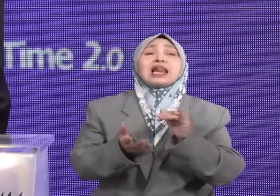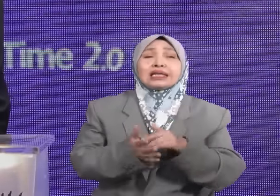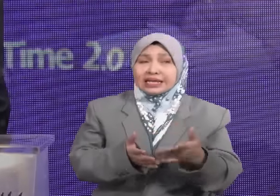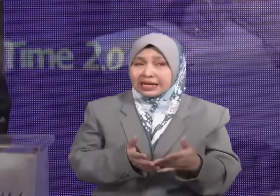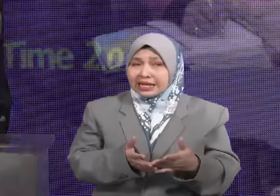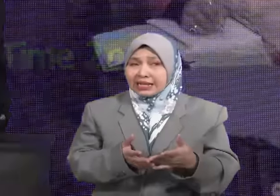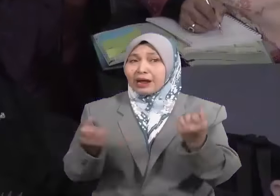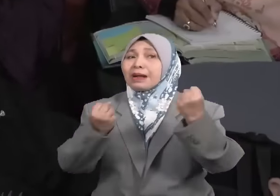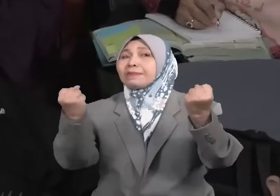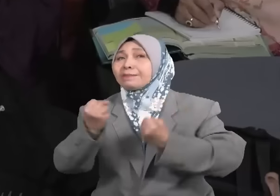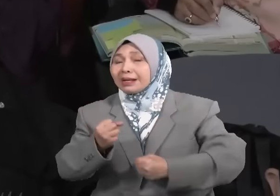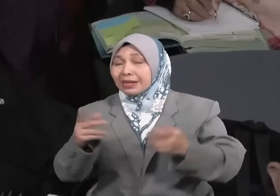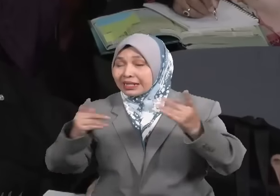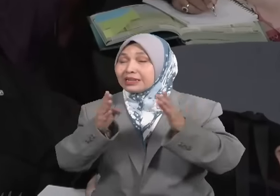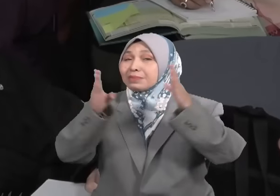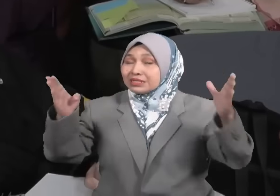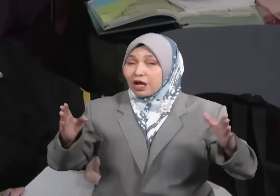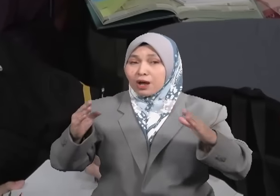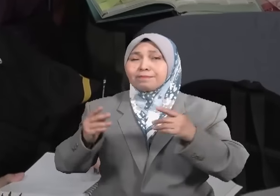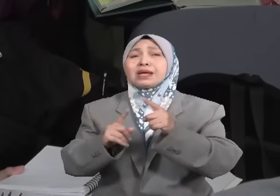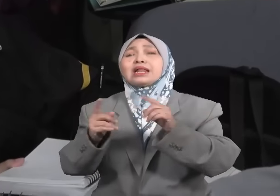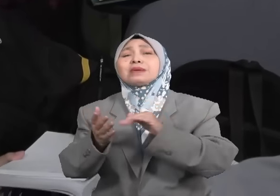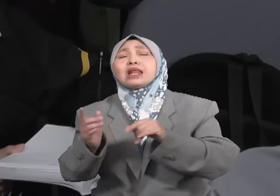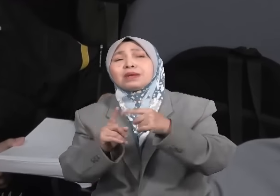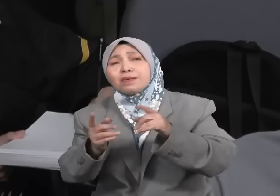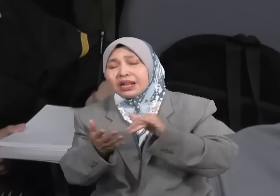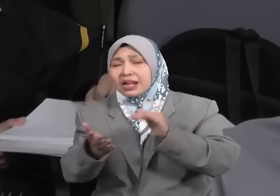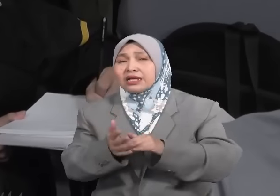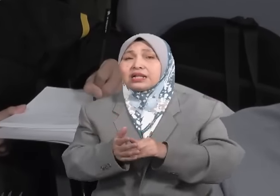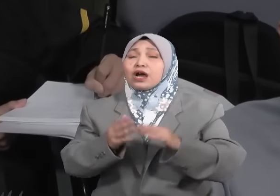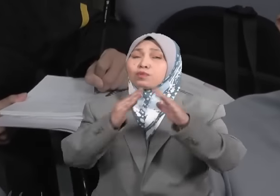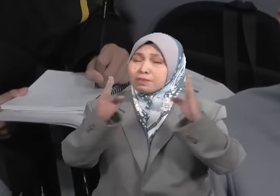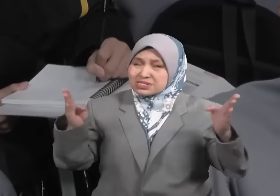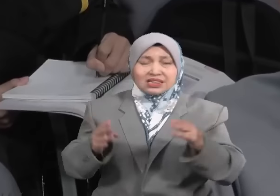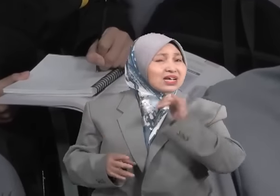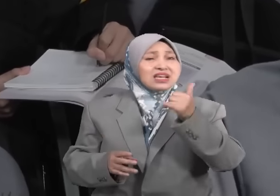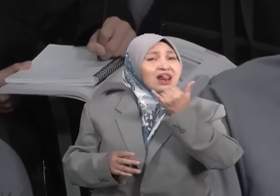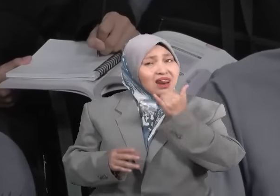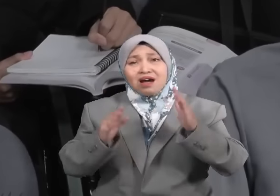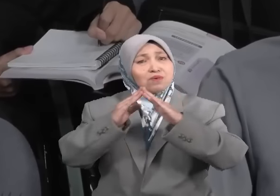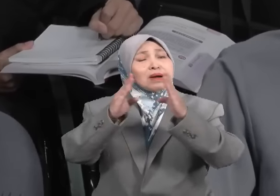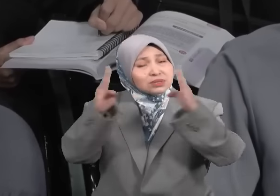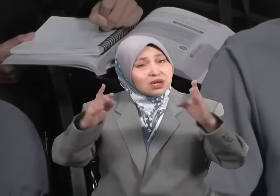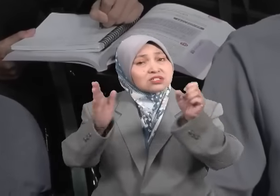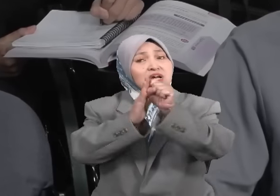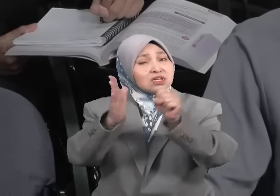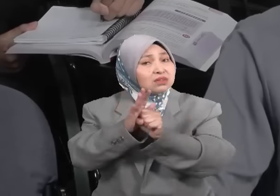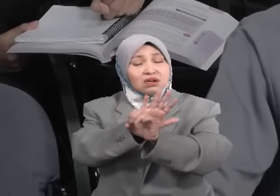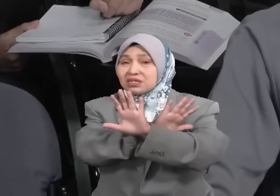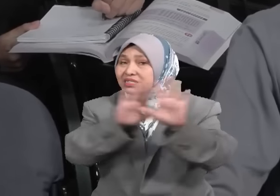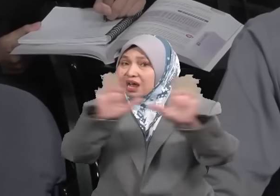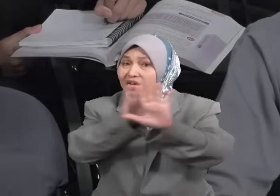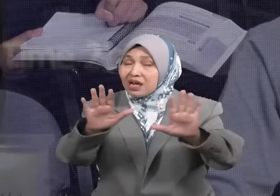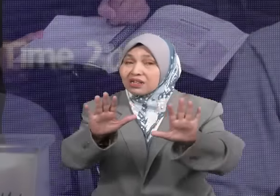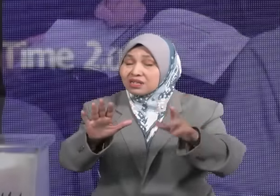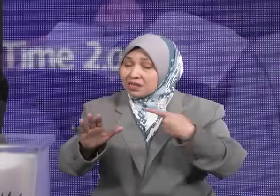kereta besar, bila lagi nak rumah besar, kan? Bila. Adakah salah rumah besar? Tak salah. Ya. Tetapi syaratnya apa? Jangan sampai